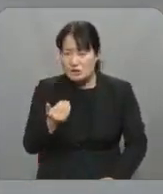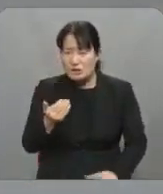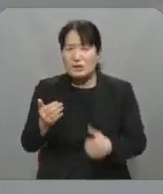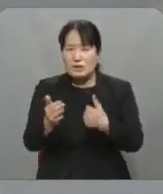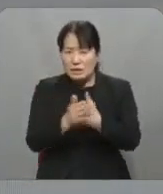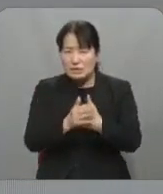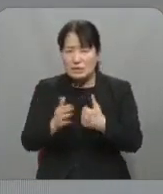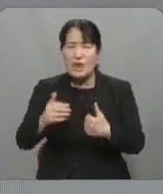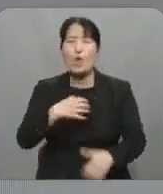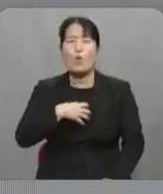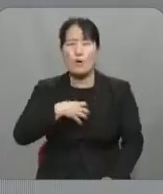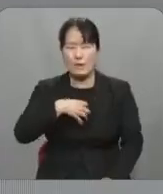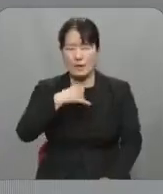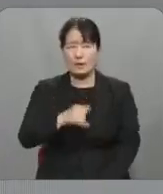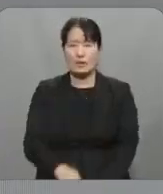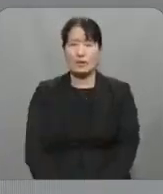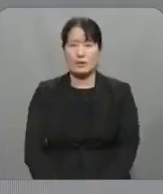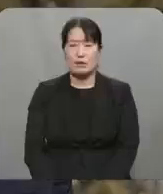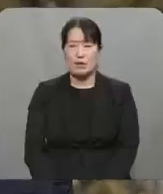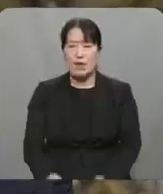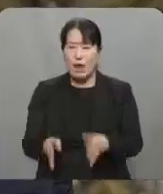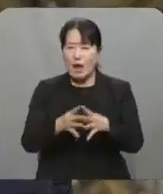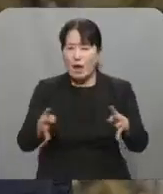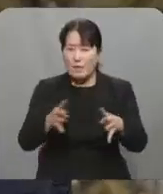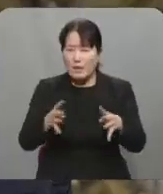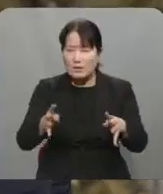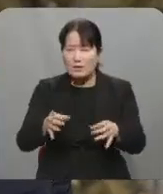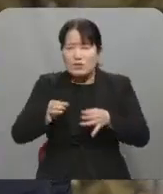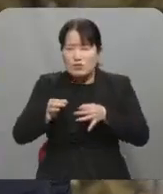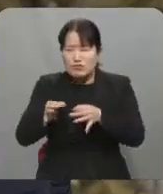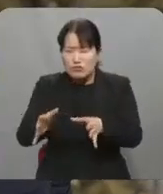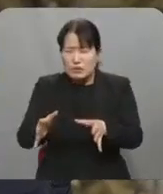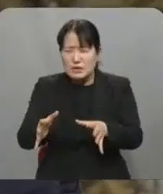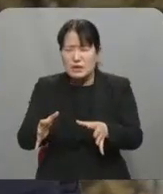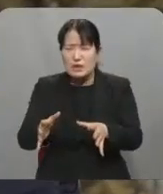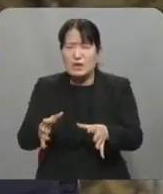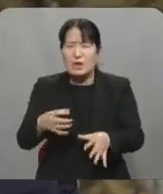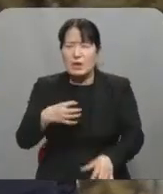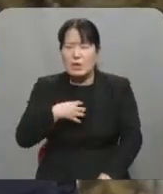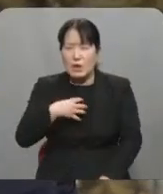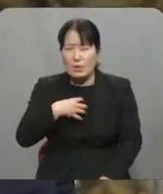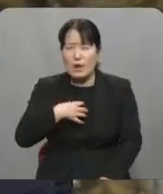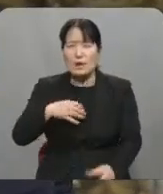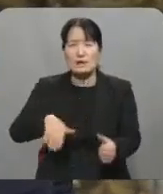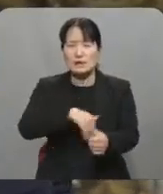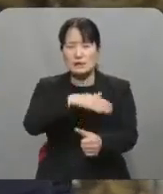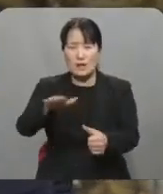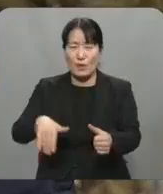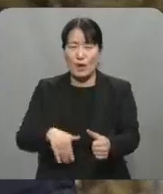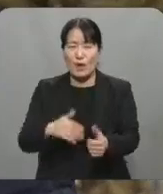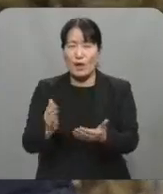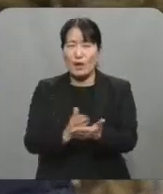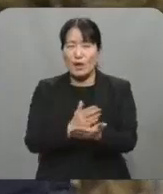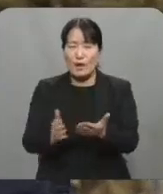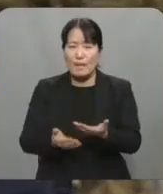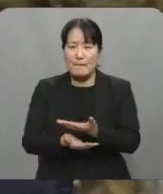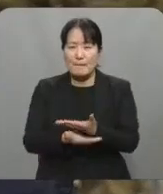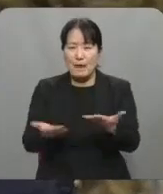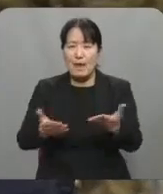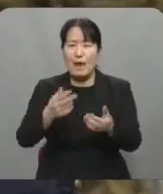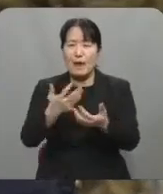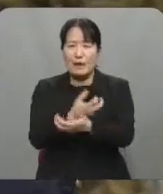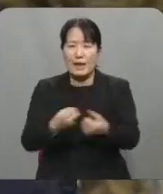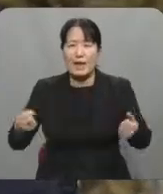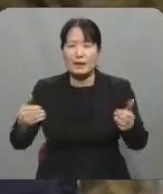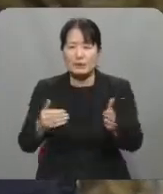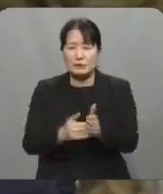말합니다 봉산 투기를 조장하는 적 너무 위험한 거래 입니다 분양 계약이 완성된 후 등록된 02